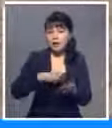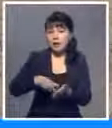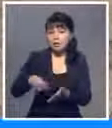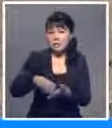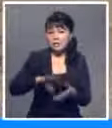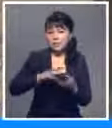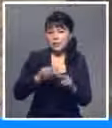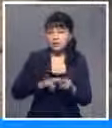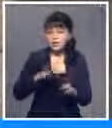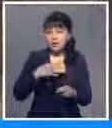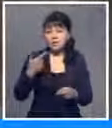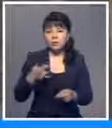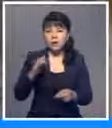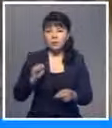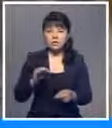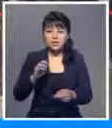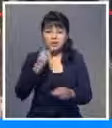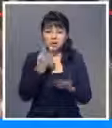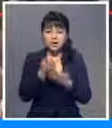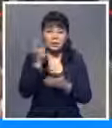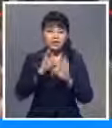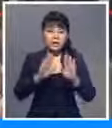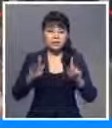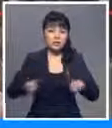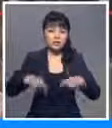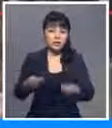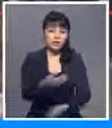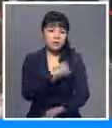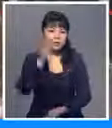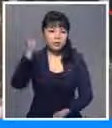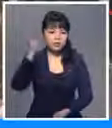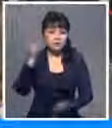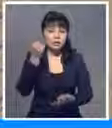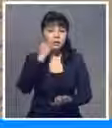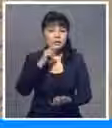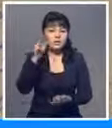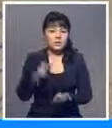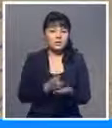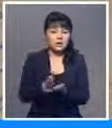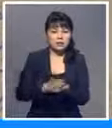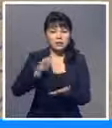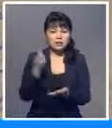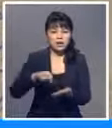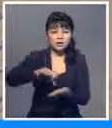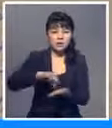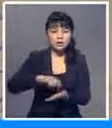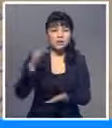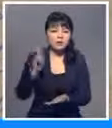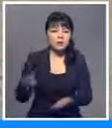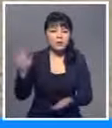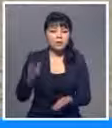түпнұсқасын Бибайша Аманшаева болашақта мұрағатқа тапсыруды жөн көріп отыр. Майдангер атасының аты мәңгі өшпесін